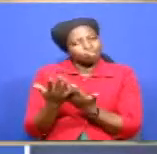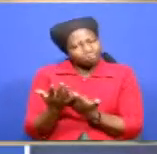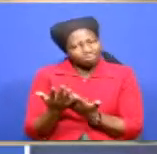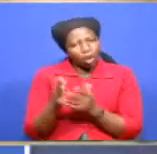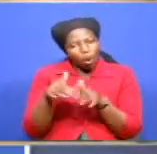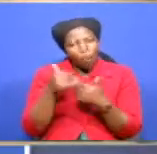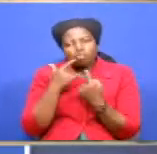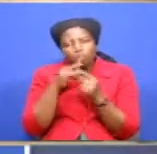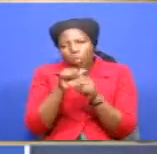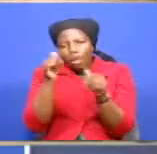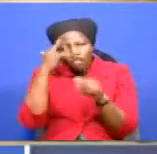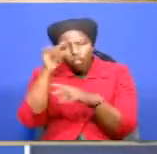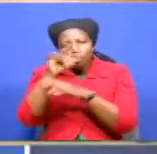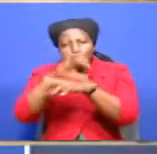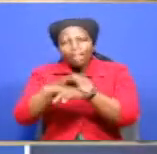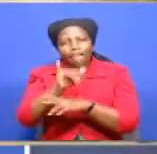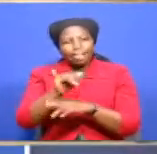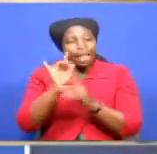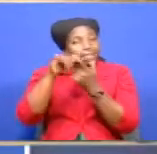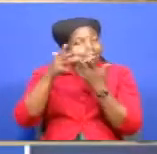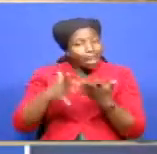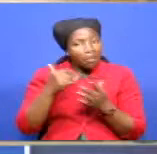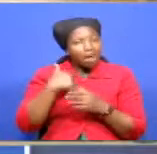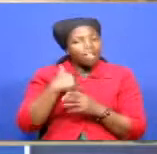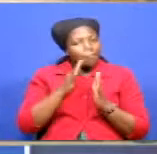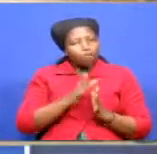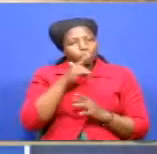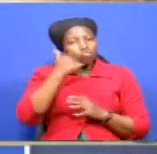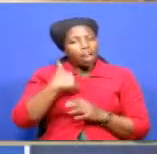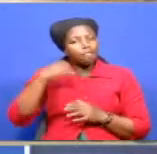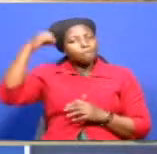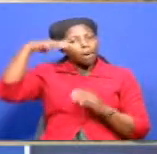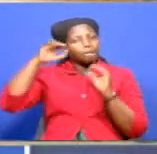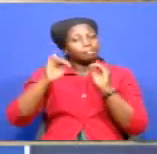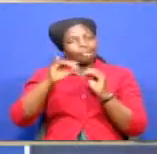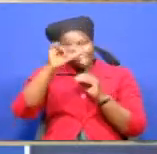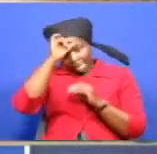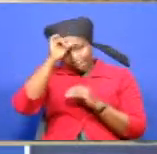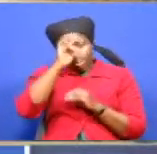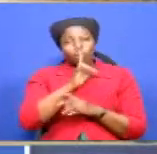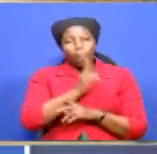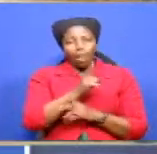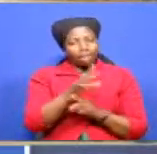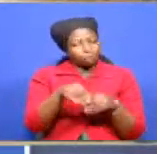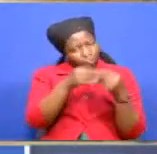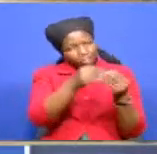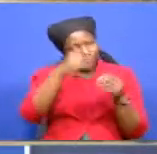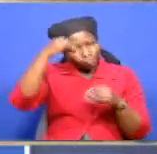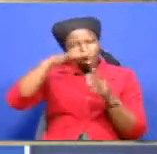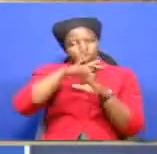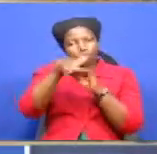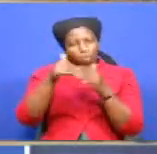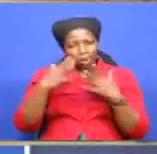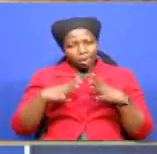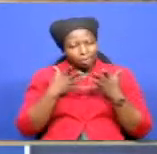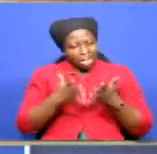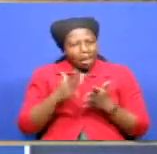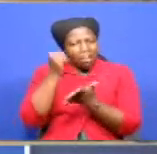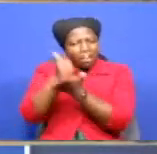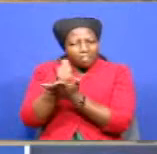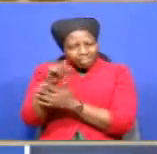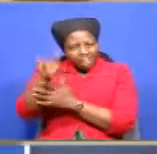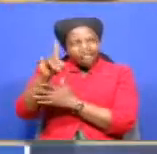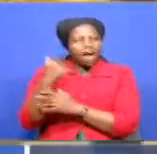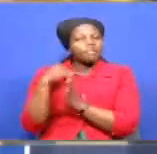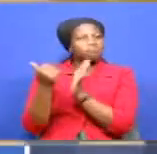Paka leo kuna mtu ana power na serikali ilitoa offer ya kuwekea kila mtu stima. Kwani ofisi iko na shida